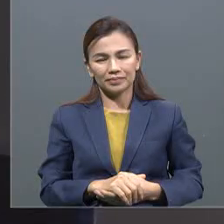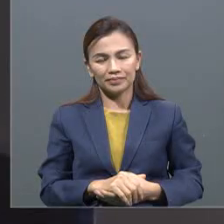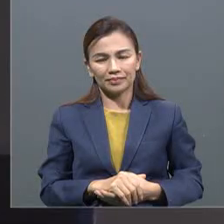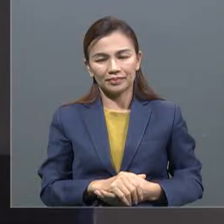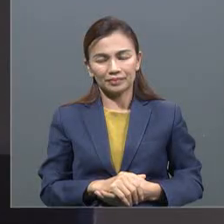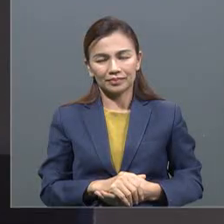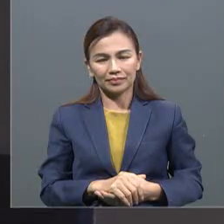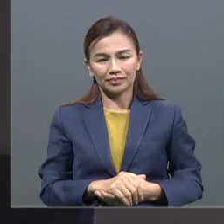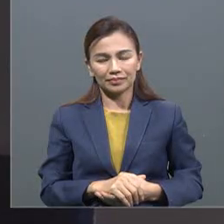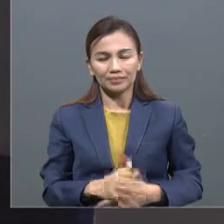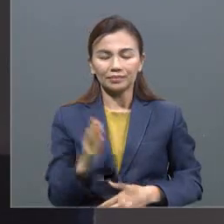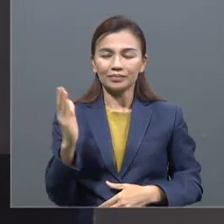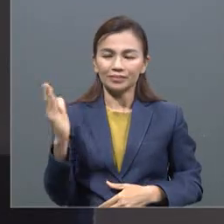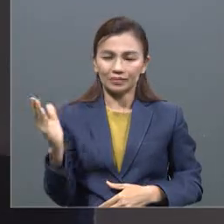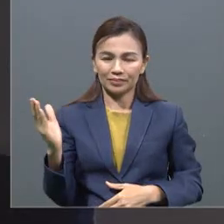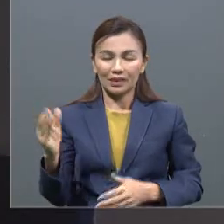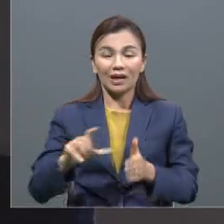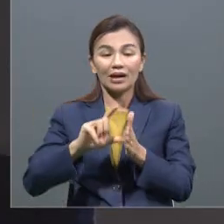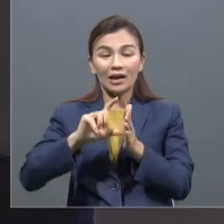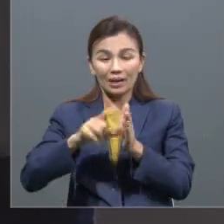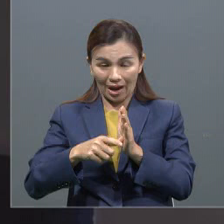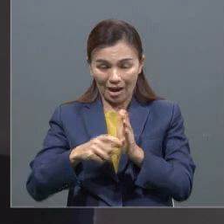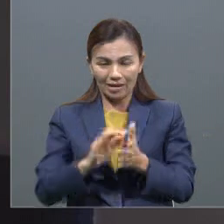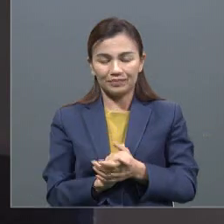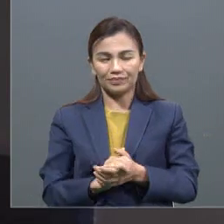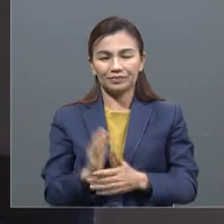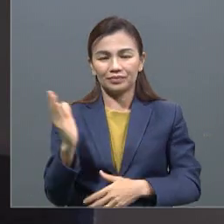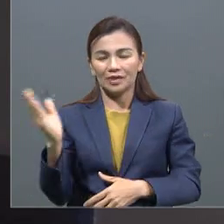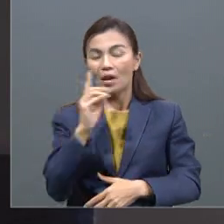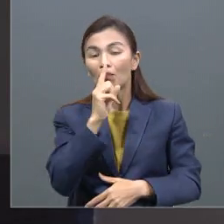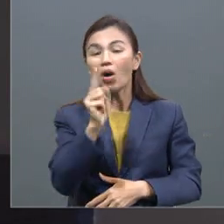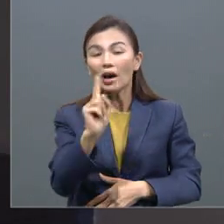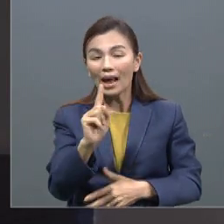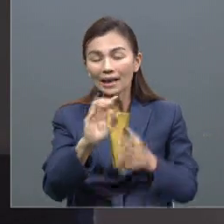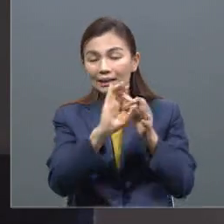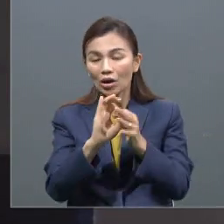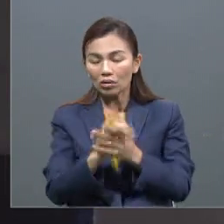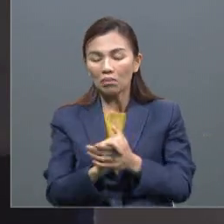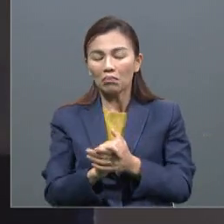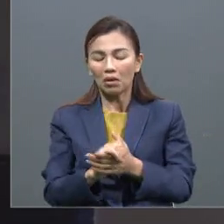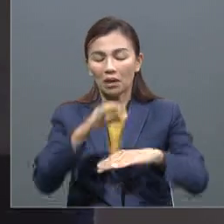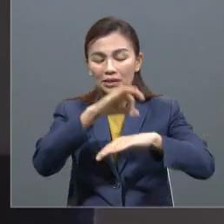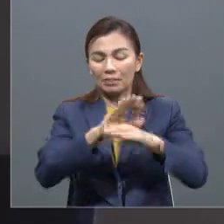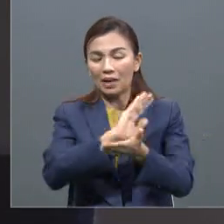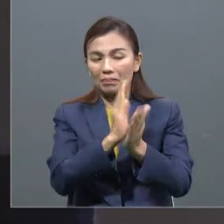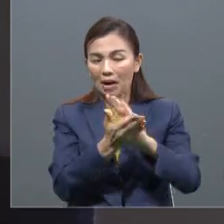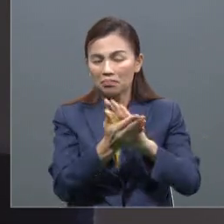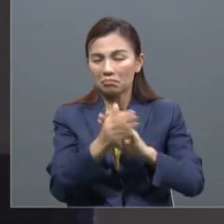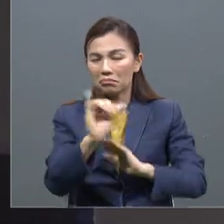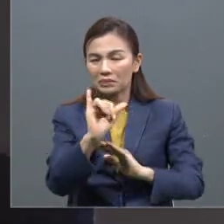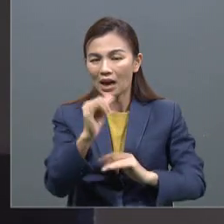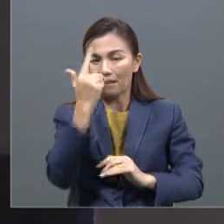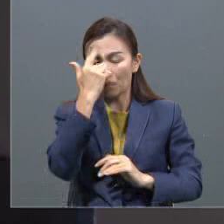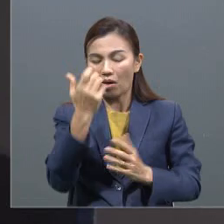ด้านร้อยเอกธรรมนัสพรหมเผ่าเลขาธิการพรรคพลังประชารัฐก็ยืนยันนะคะว่ายังไม่ได้รับสัญญาณการปรับครม.ก็ทั้งหมดเนี่ยยืนยันว่าขึ้น